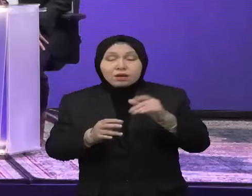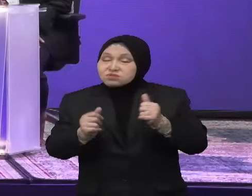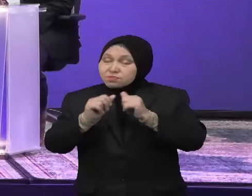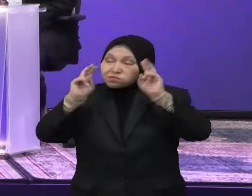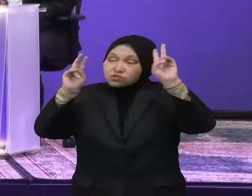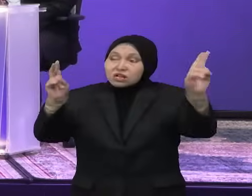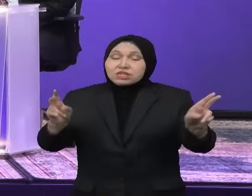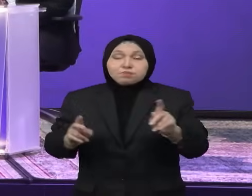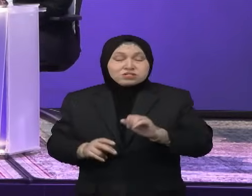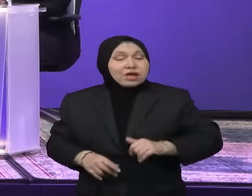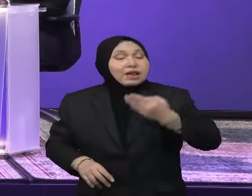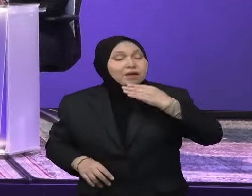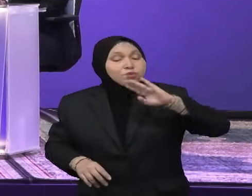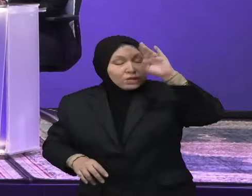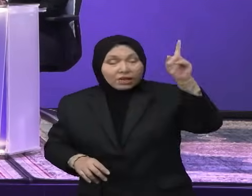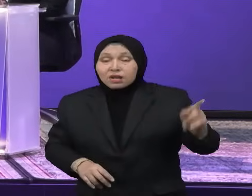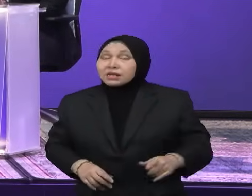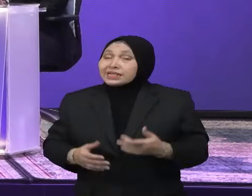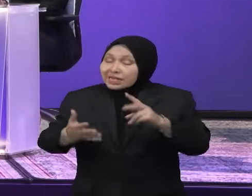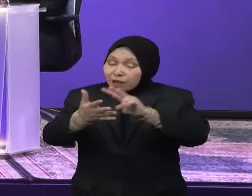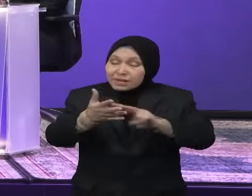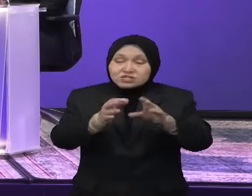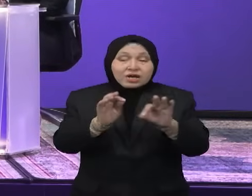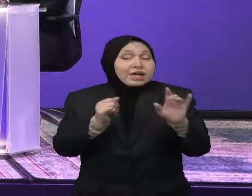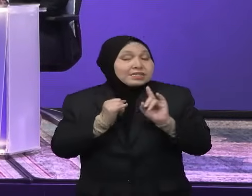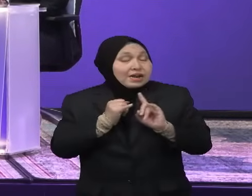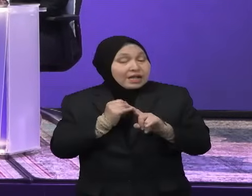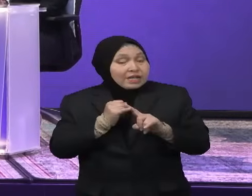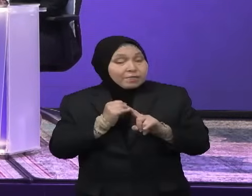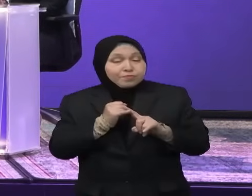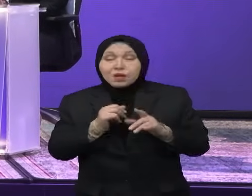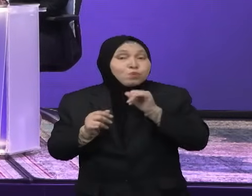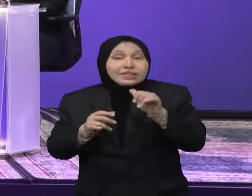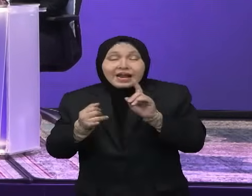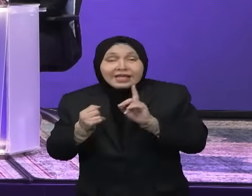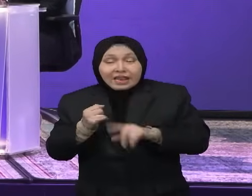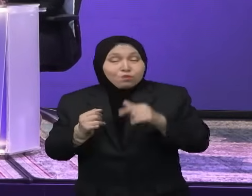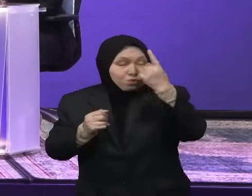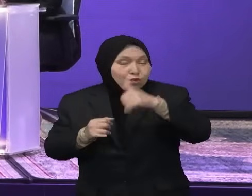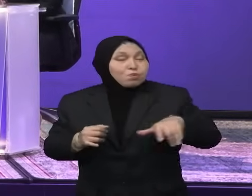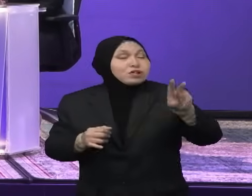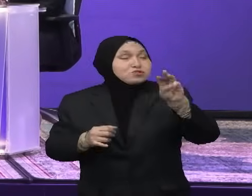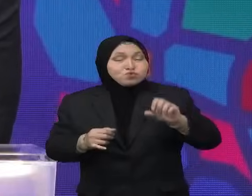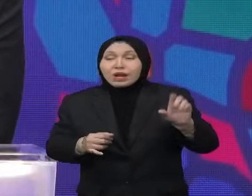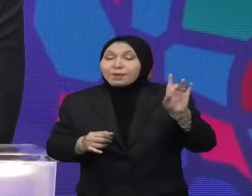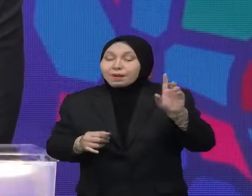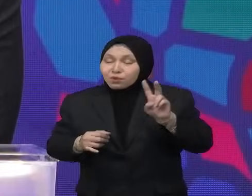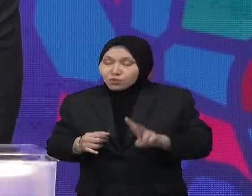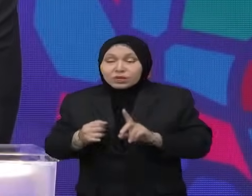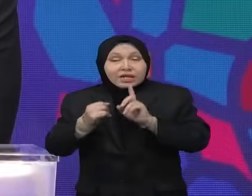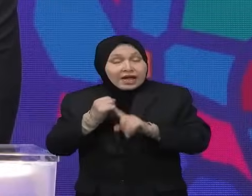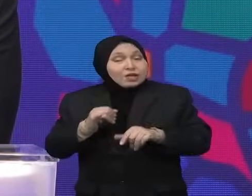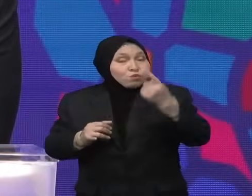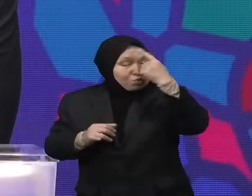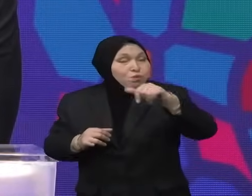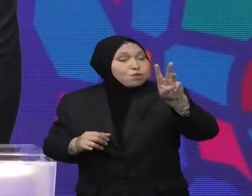Tirmizi. Baik, alhamdulillah. Kita nak baca ayat yang terakhir, bukan terakhirlah, bagi muka surat 82. Ayat terakhir